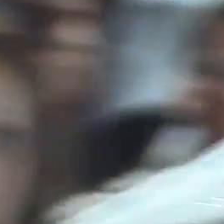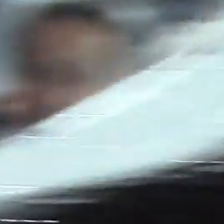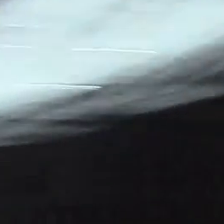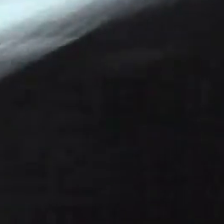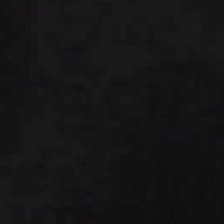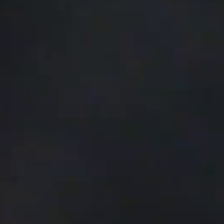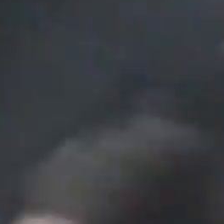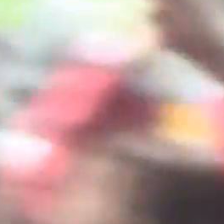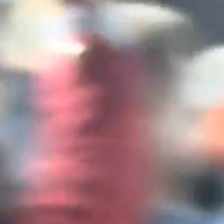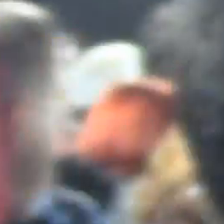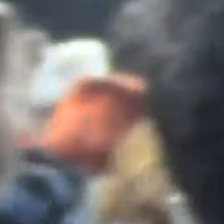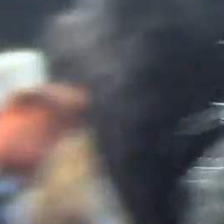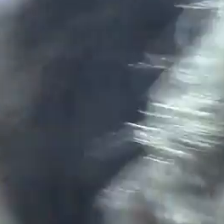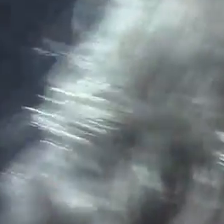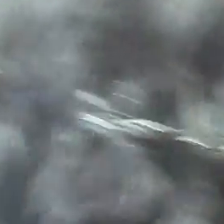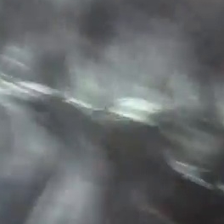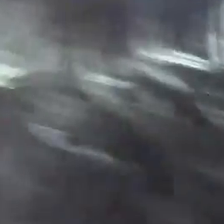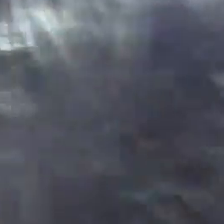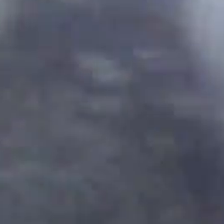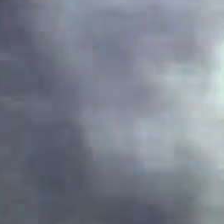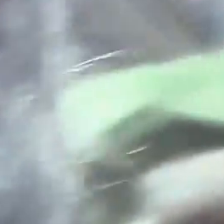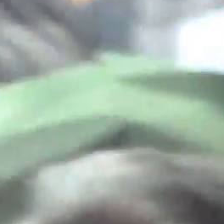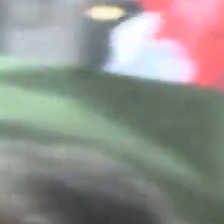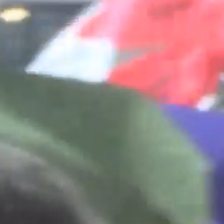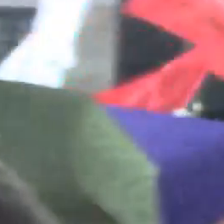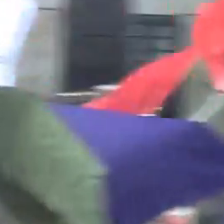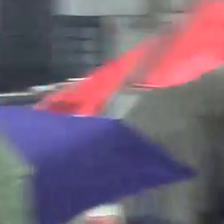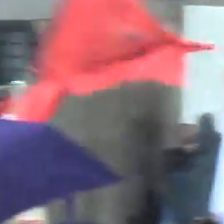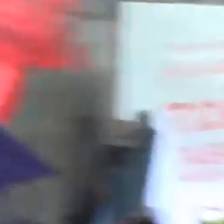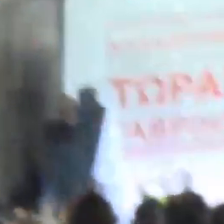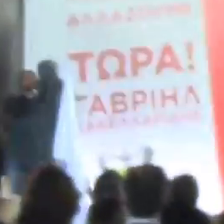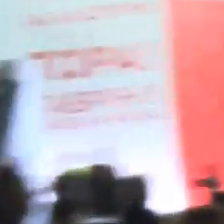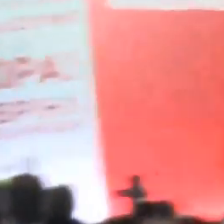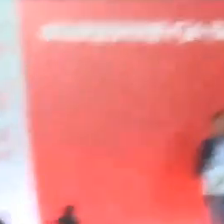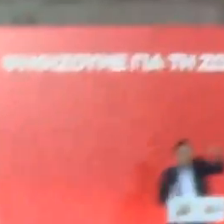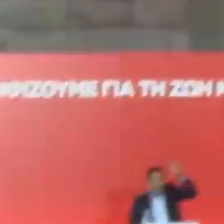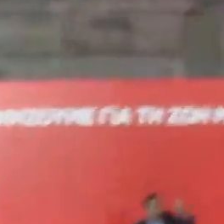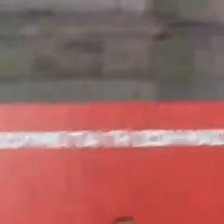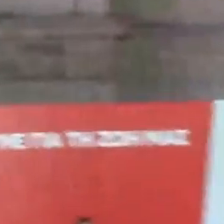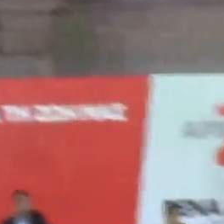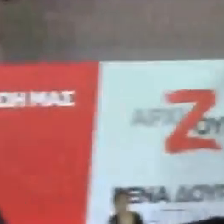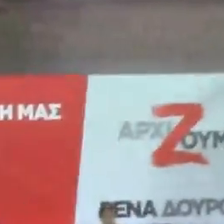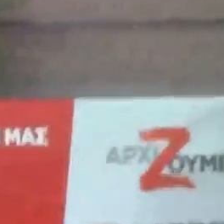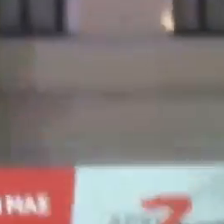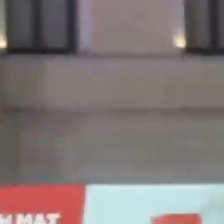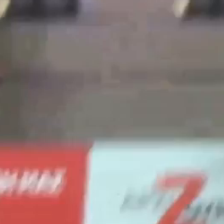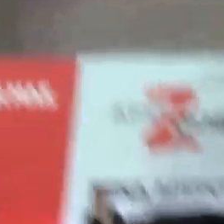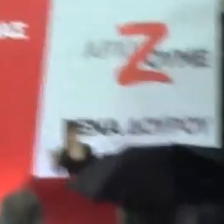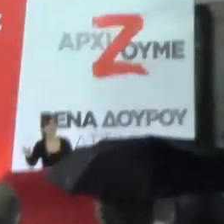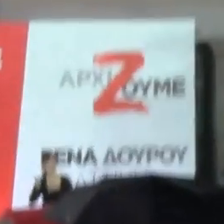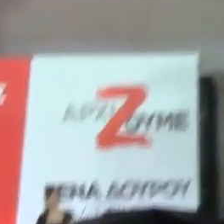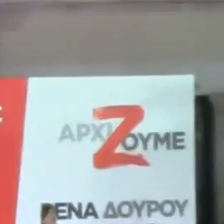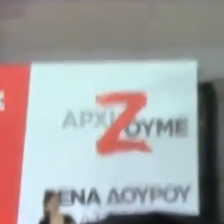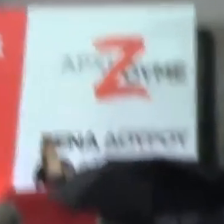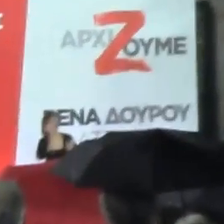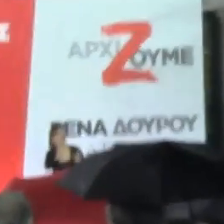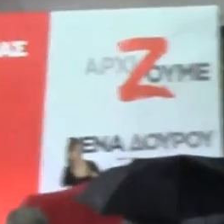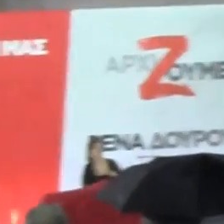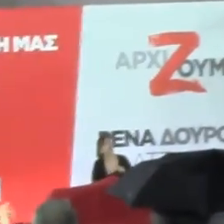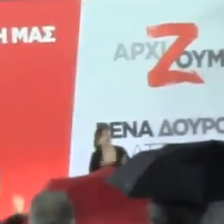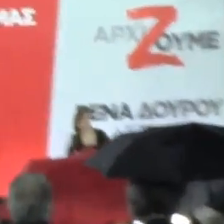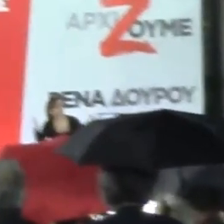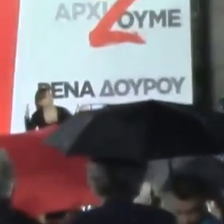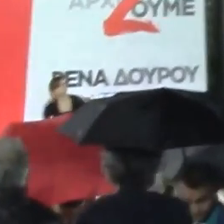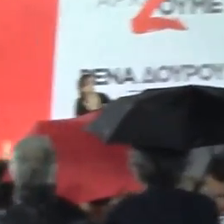νάνη, διότι έχουν οδηγήσει ένα λαό στην εξαθλίωση και δεν έχουν το δικαίωμα να οδηγούν ένα λαό στην